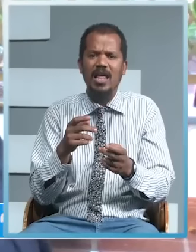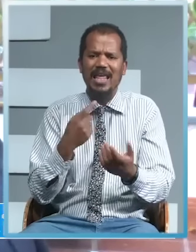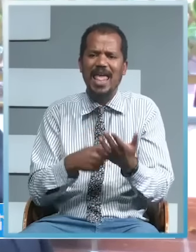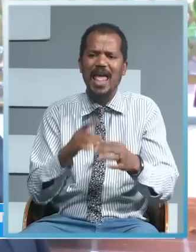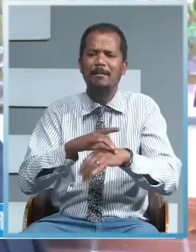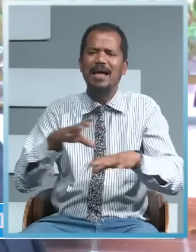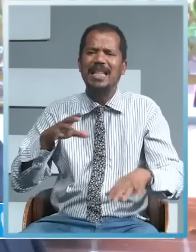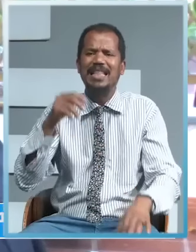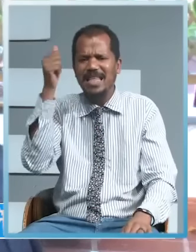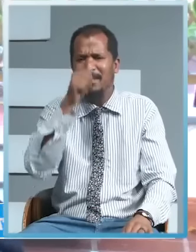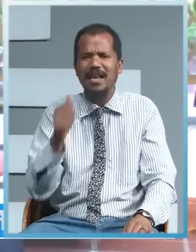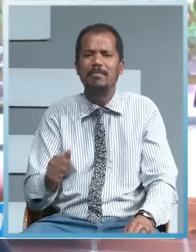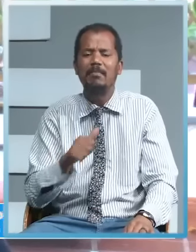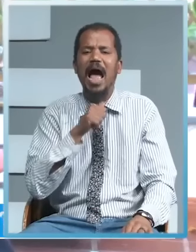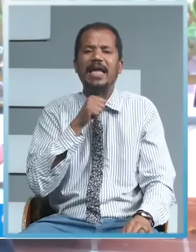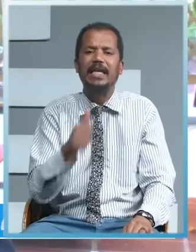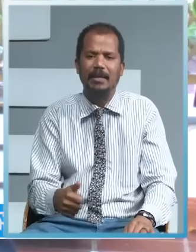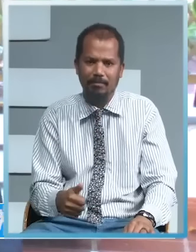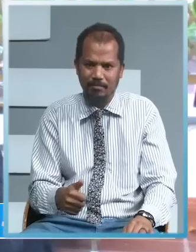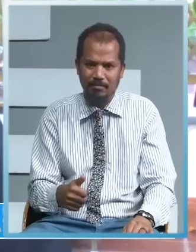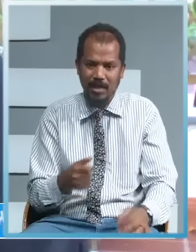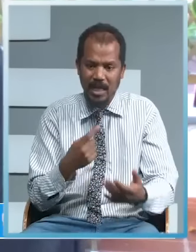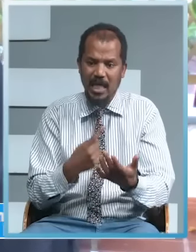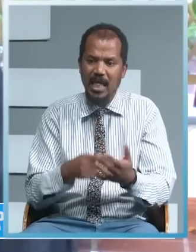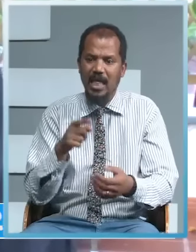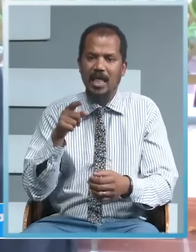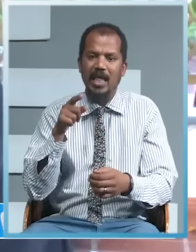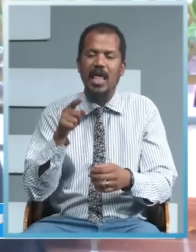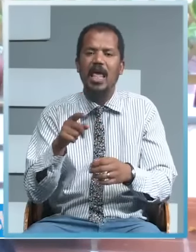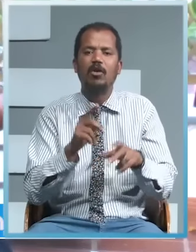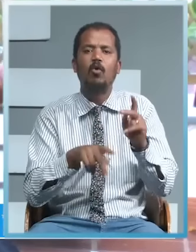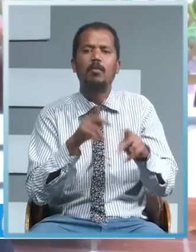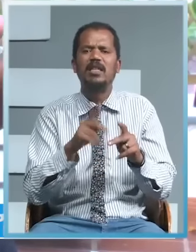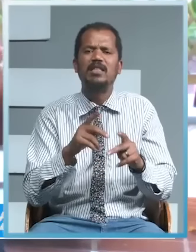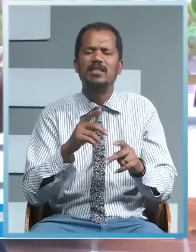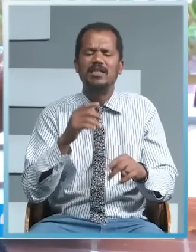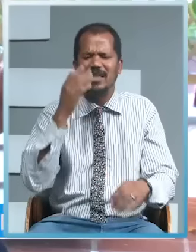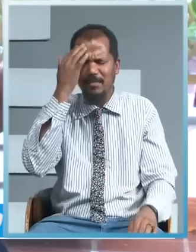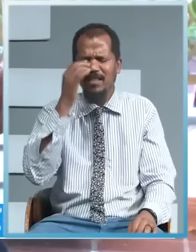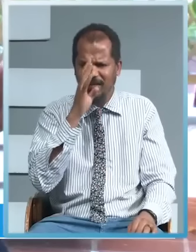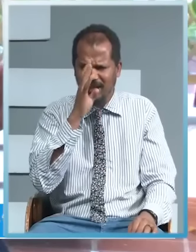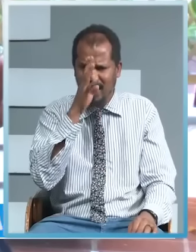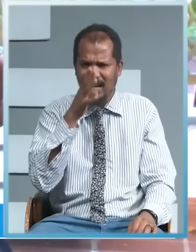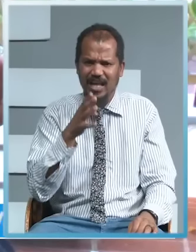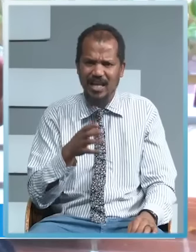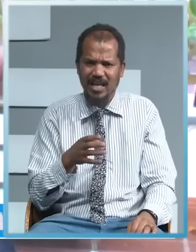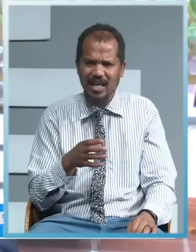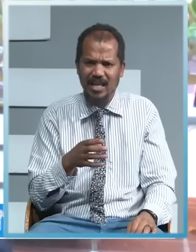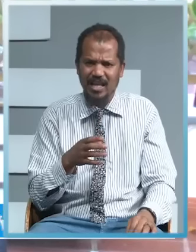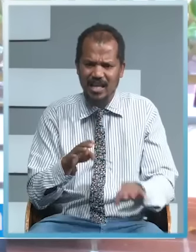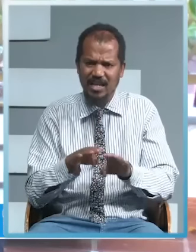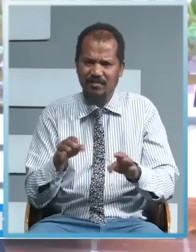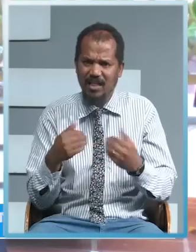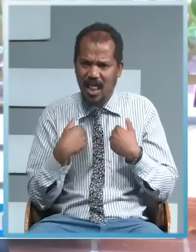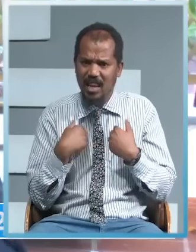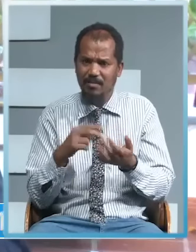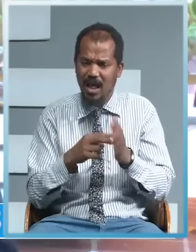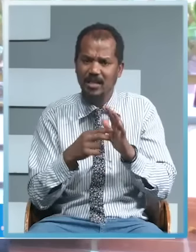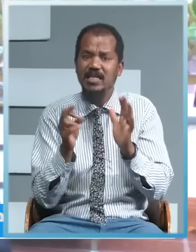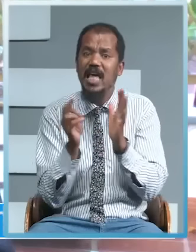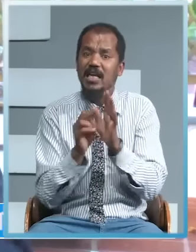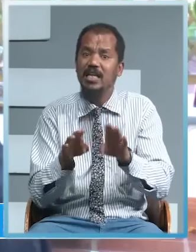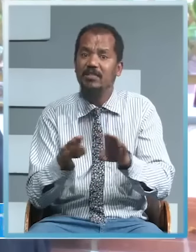ይሄ መሬት የማንም አይደለም ይሄ sense of community እንዴት ተፈጠረ ለምን ተፈጠረ ክፍተት አለ ማለት ነው